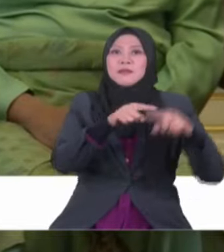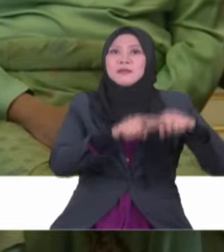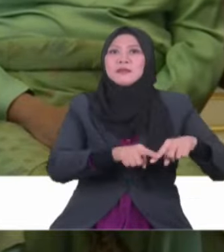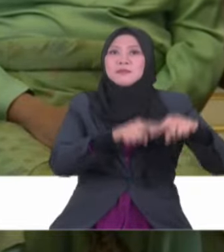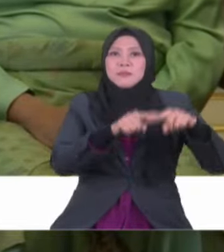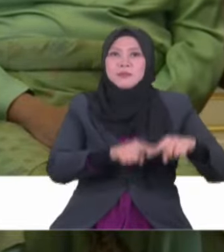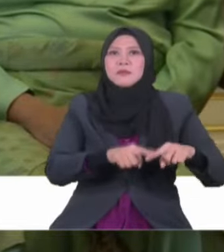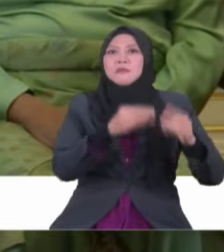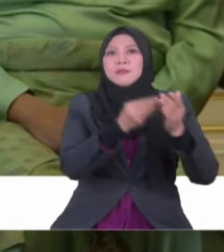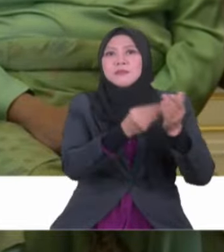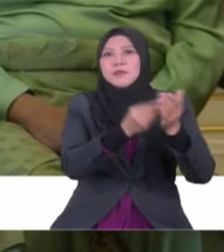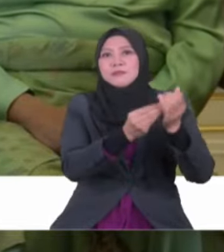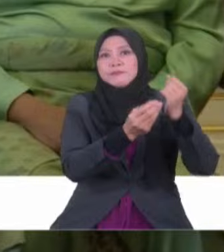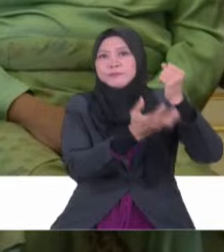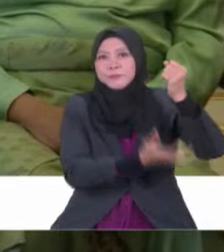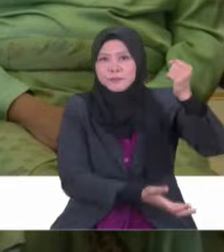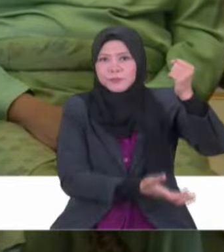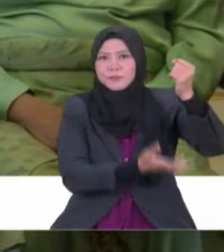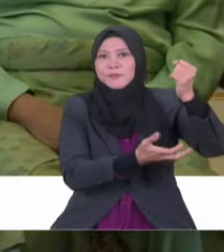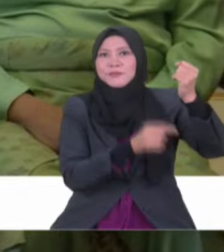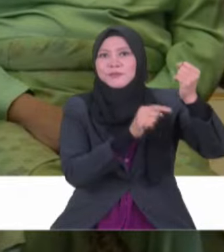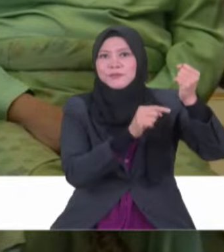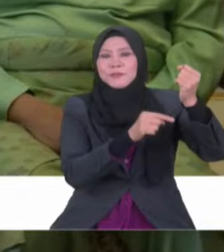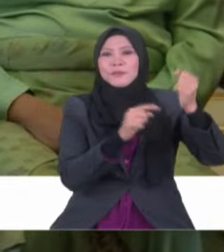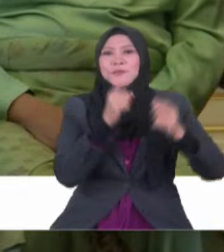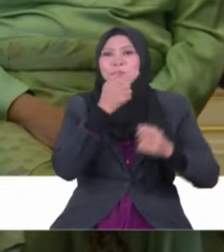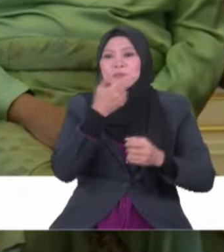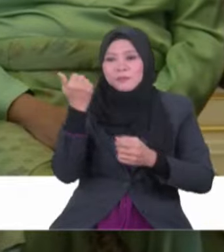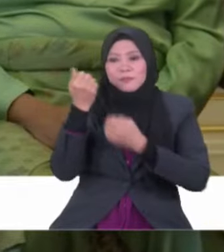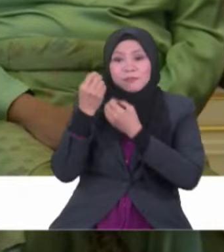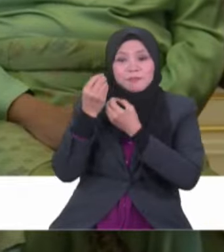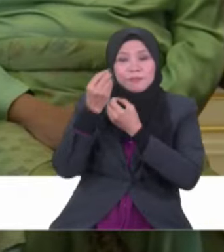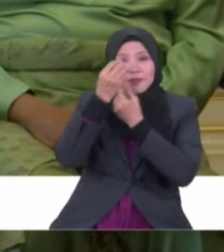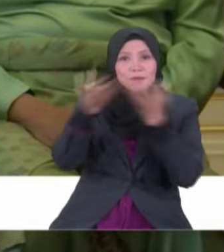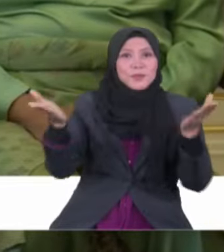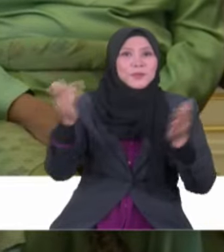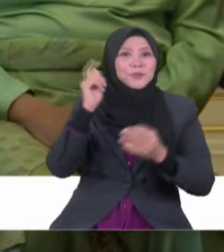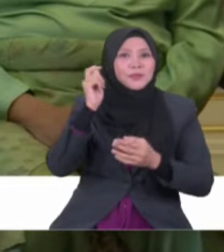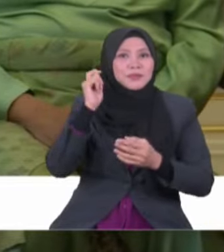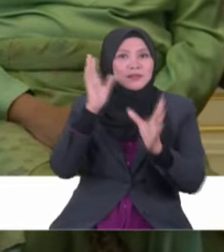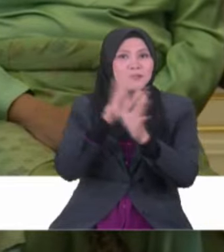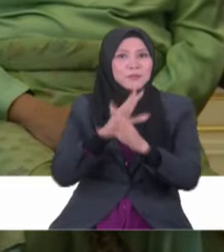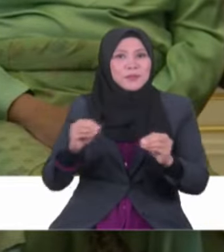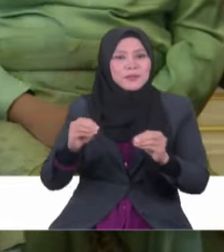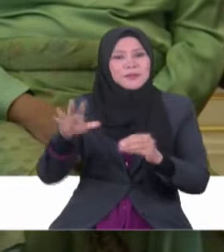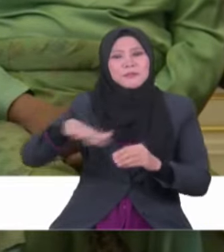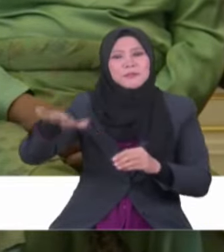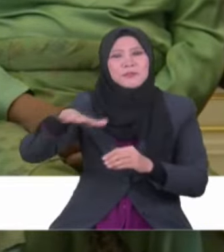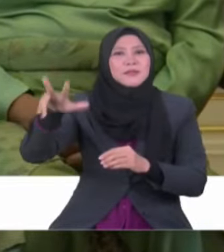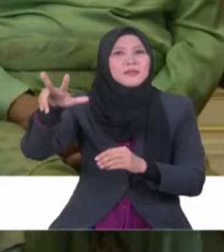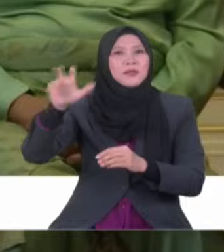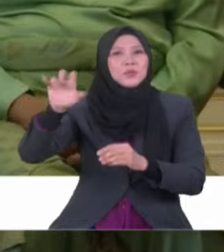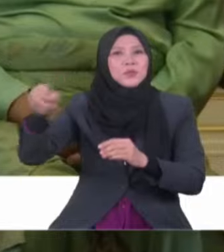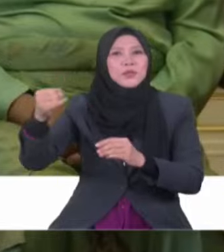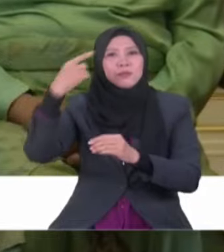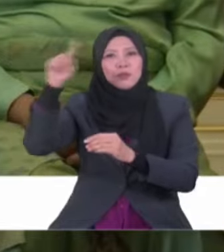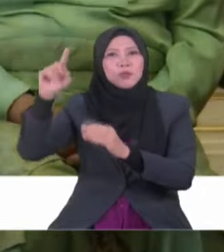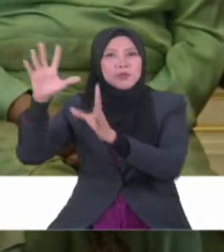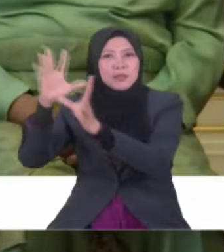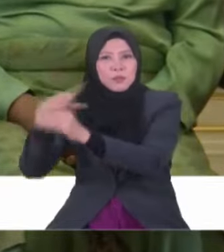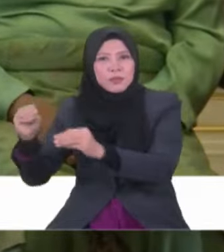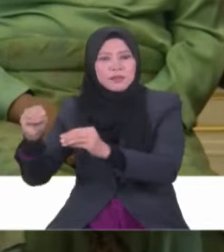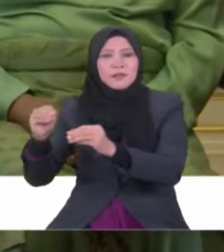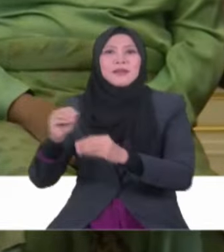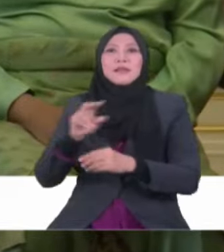Ya. Tetapi kalau ikut penjelasan yang saya maklumkan kepada Sarawak itu sekitar 300 juta dan Sabah